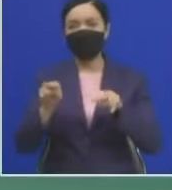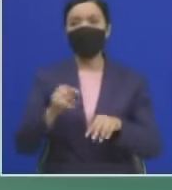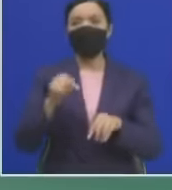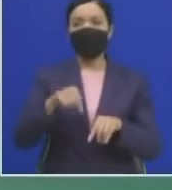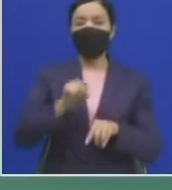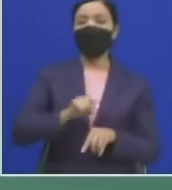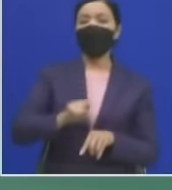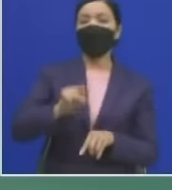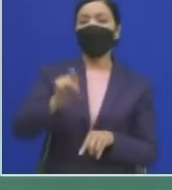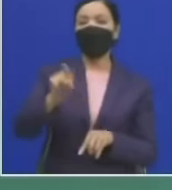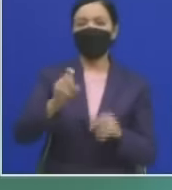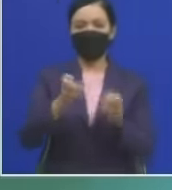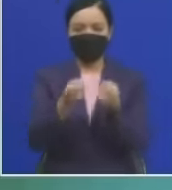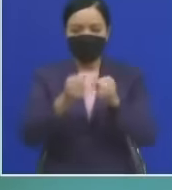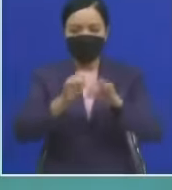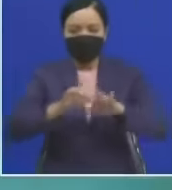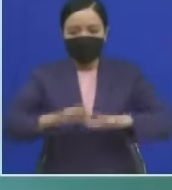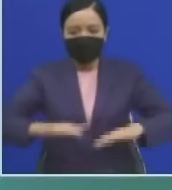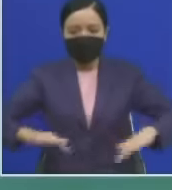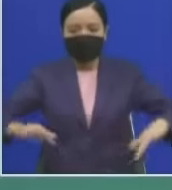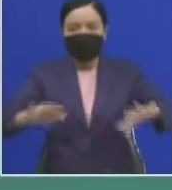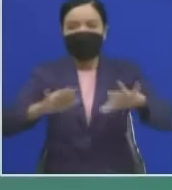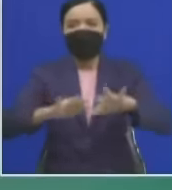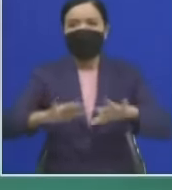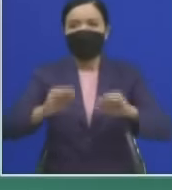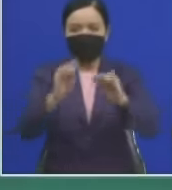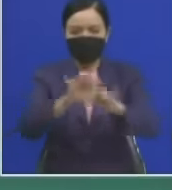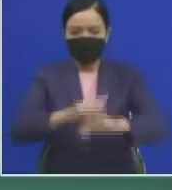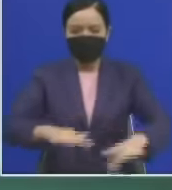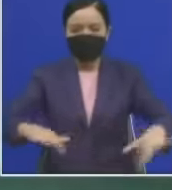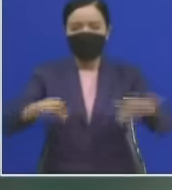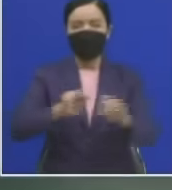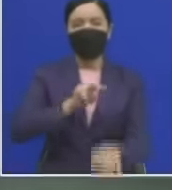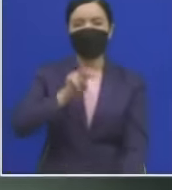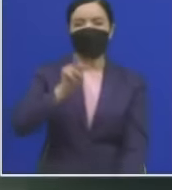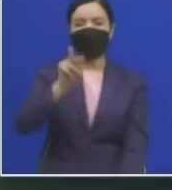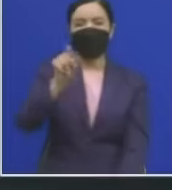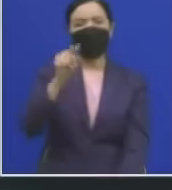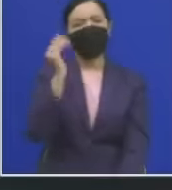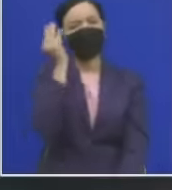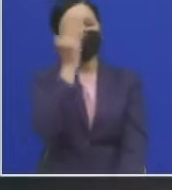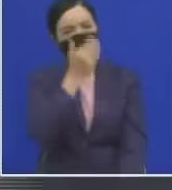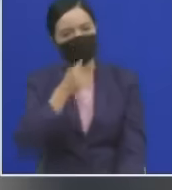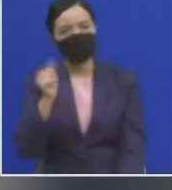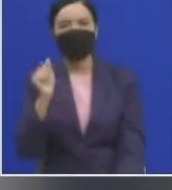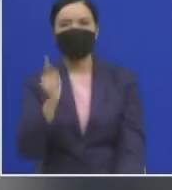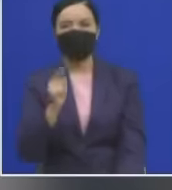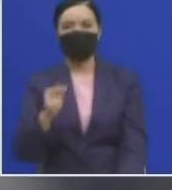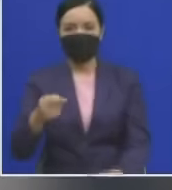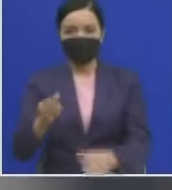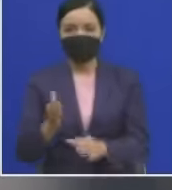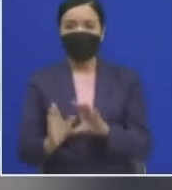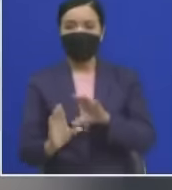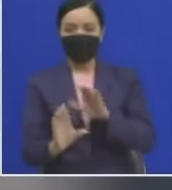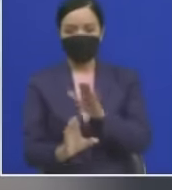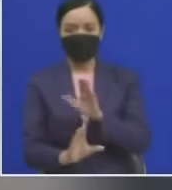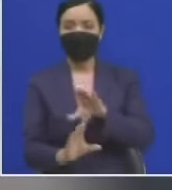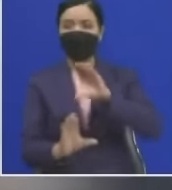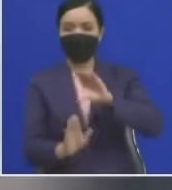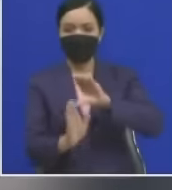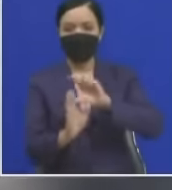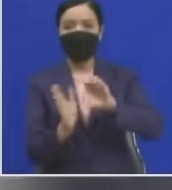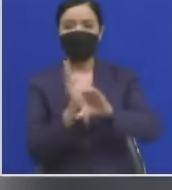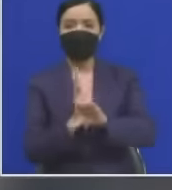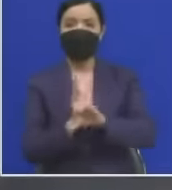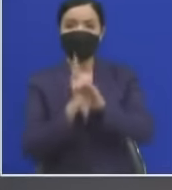ไปจากชายหาดนะคุณหนูนั่นคืออ่าวมายานะฮะในน้ำมีปลาก็คือปลาฉลาม อ๋อคือคนยังไปเดินชายห